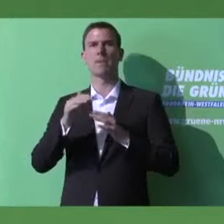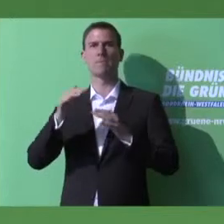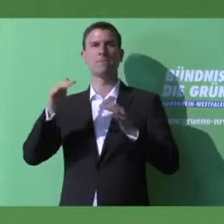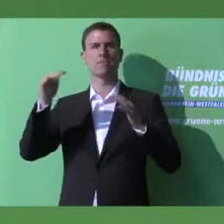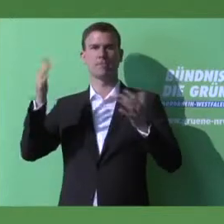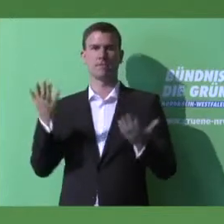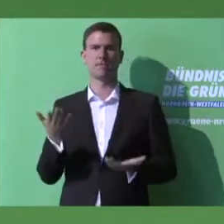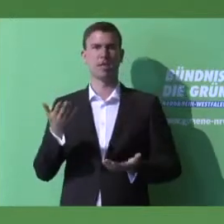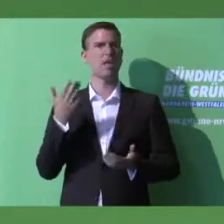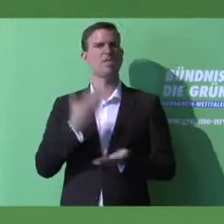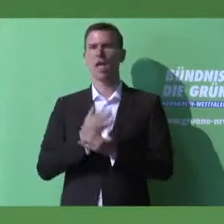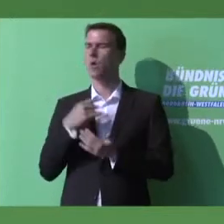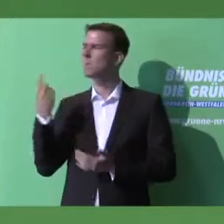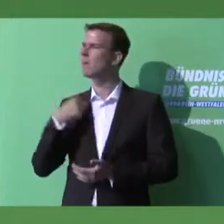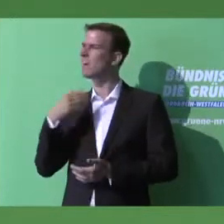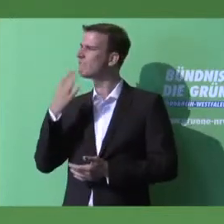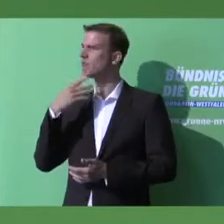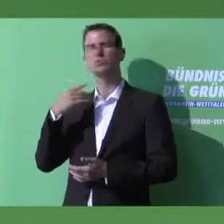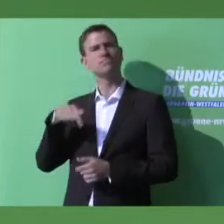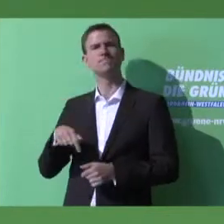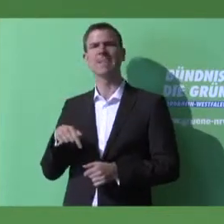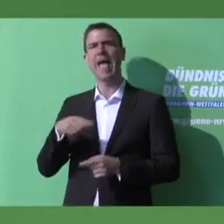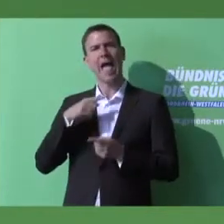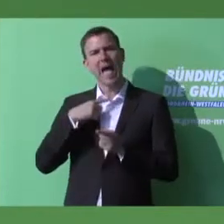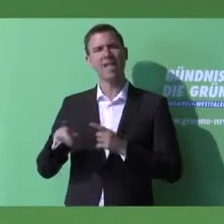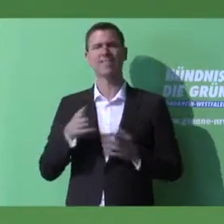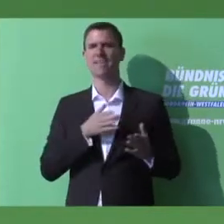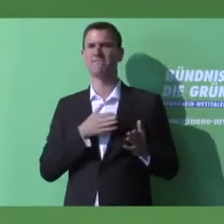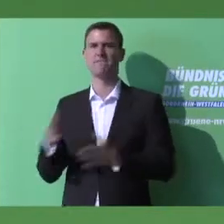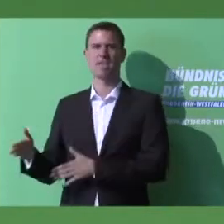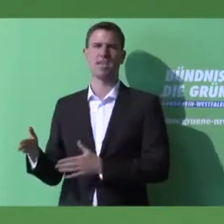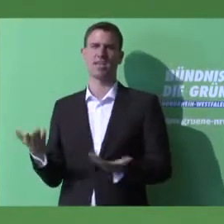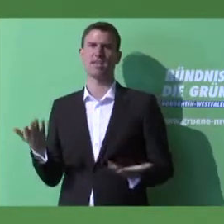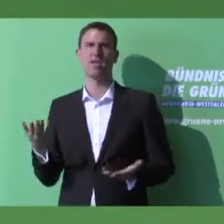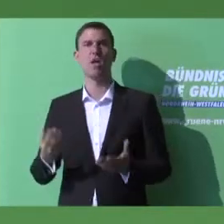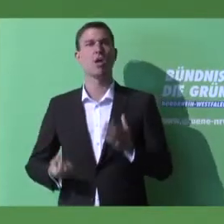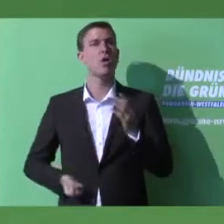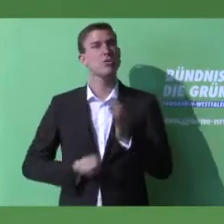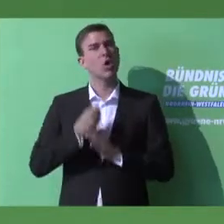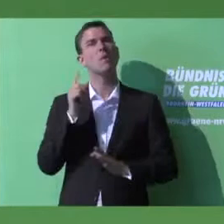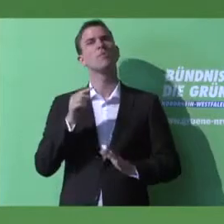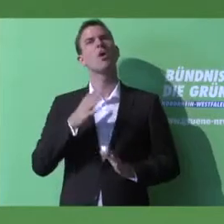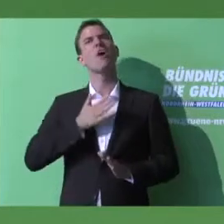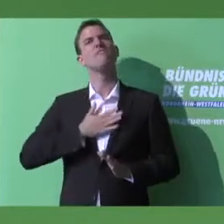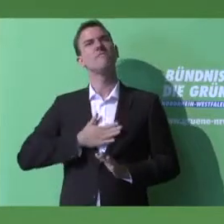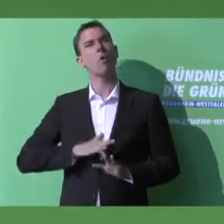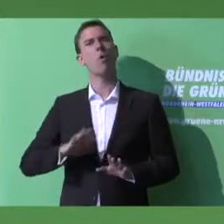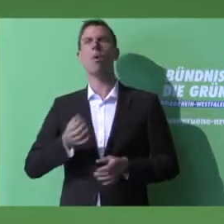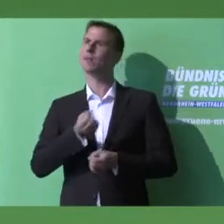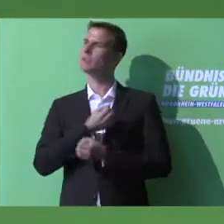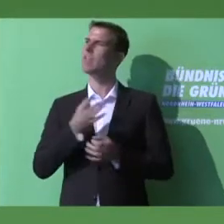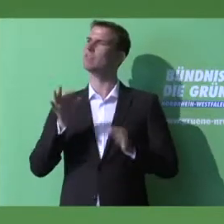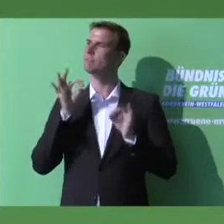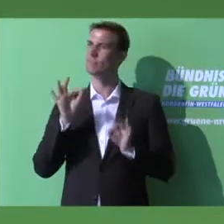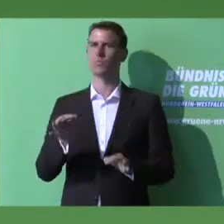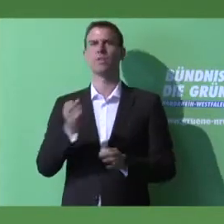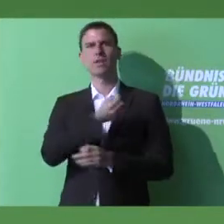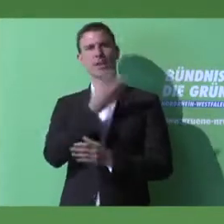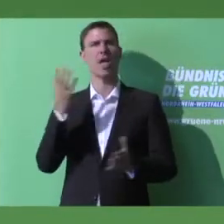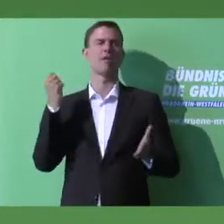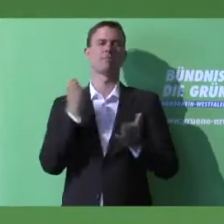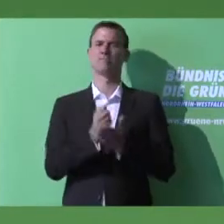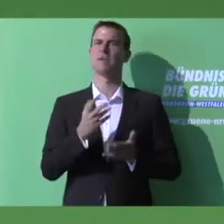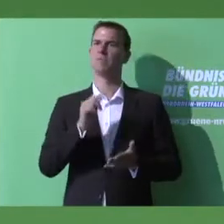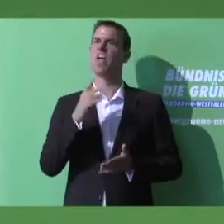eine andere Richtung in diesem Lande einnehmen, mit einem neuen Wohlstandsindikator, der klar macht,